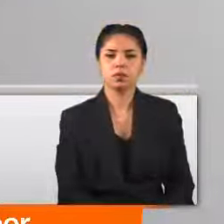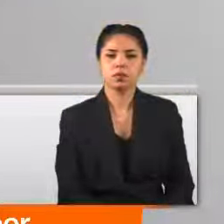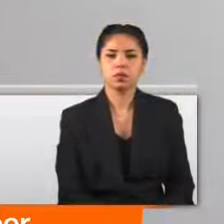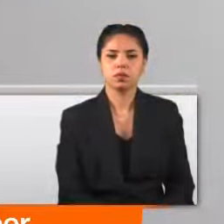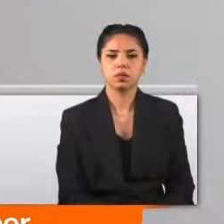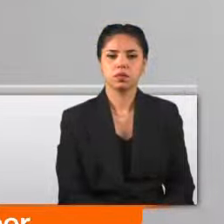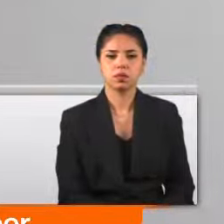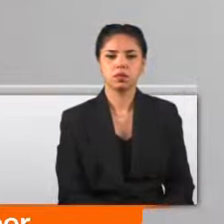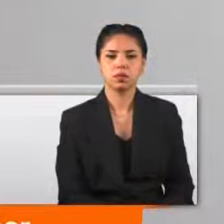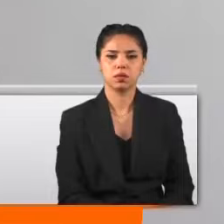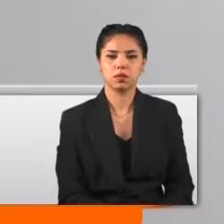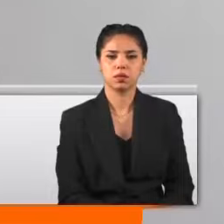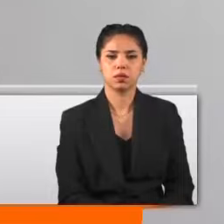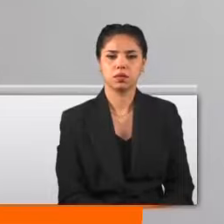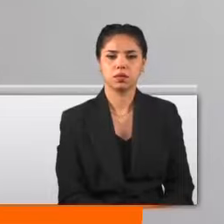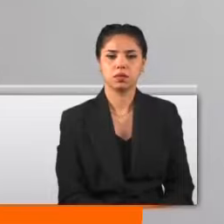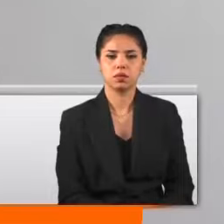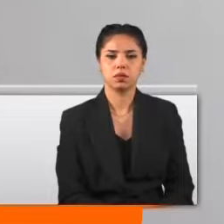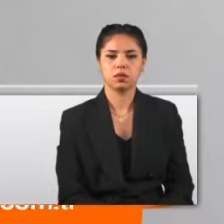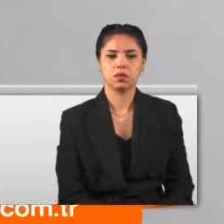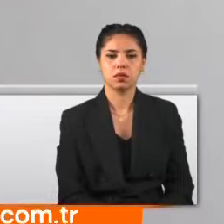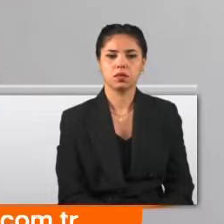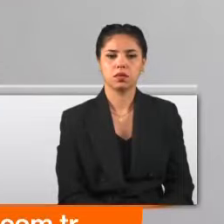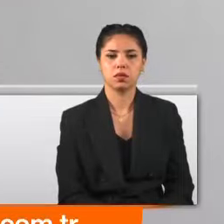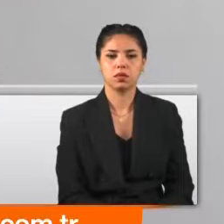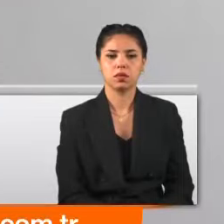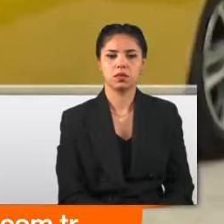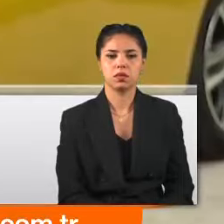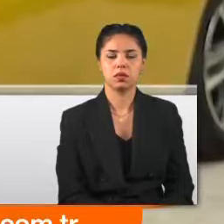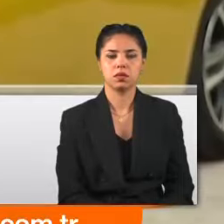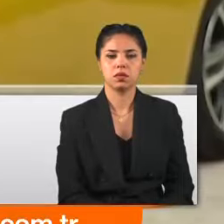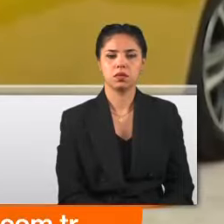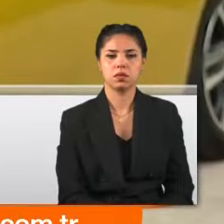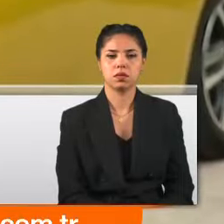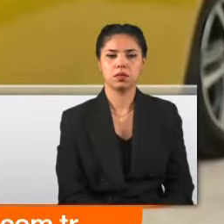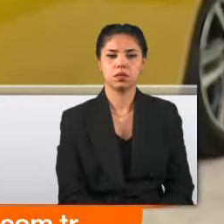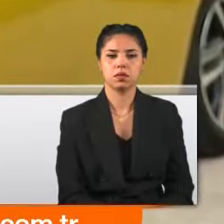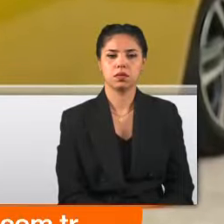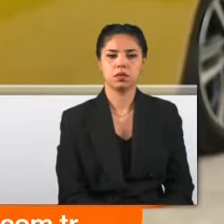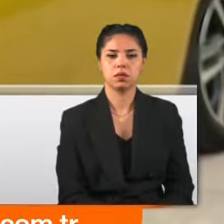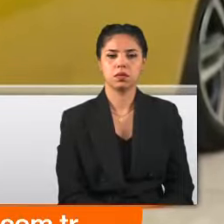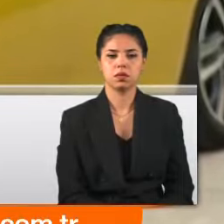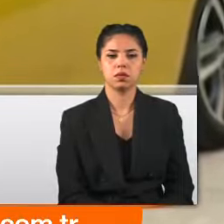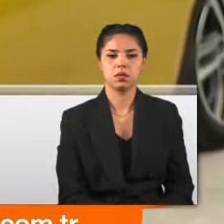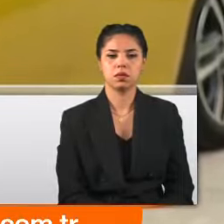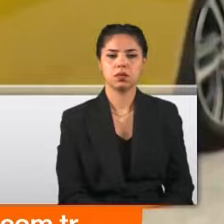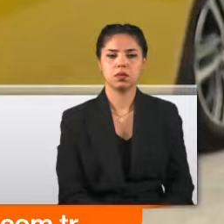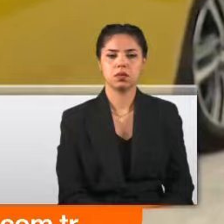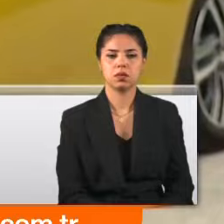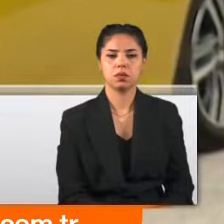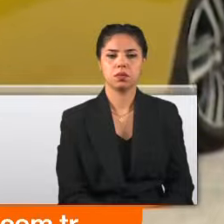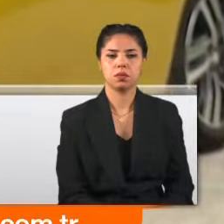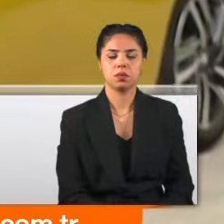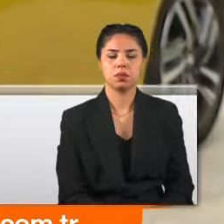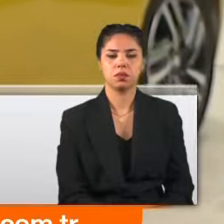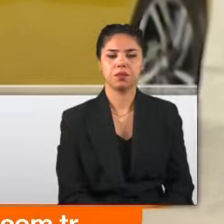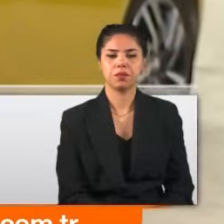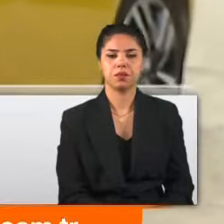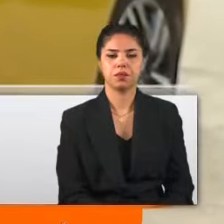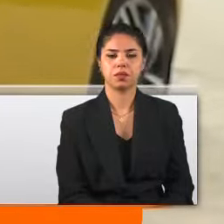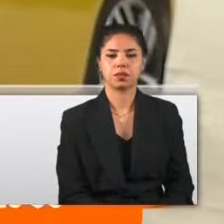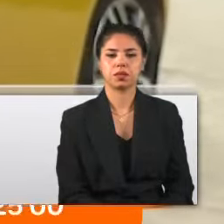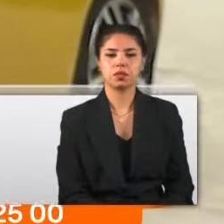Araçta şu an neredeyse değişmeyen parça yok. Aracın her tarafı değişmiş. İlk anda tabii ki o an şoka girdik. Ne olduğunu